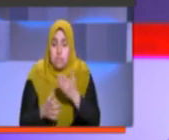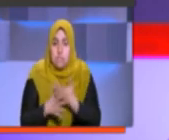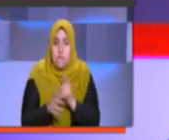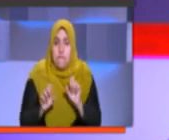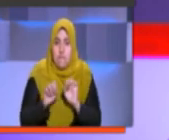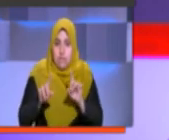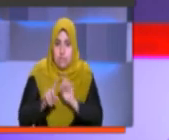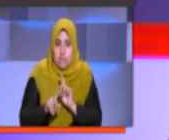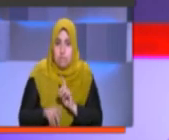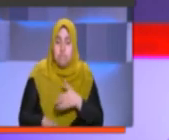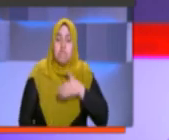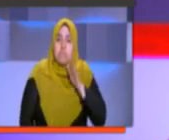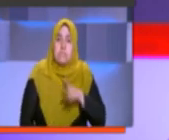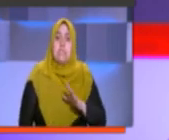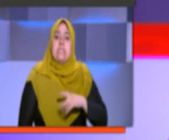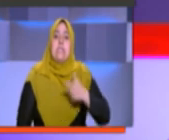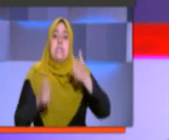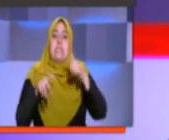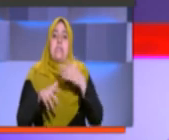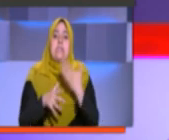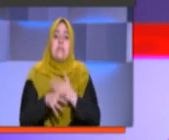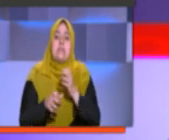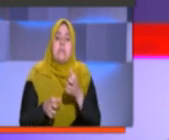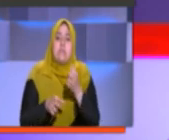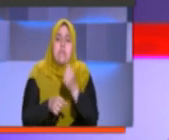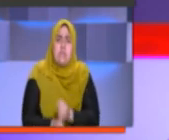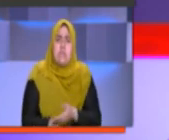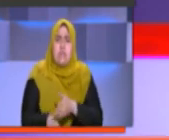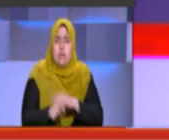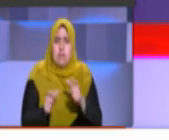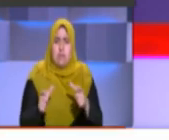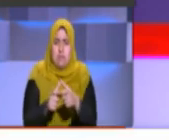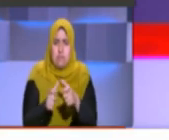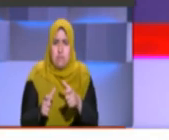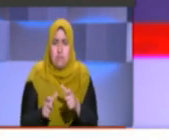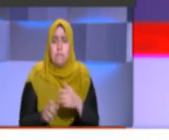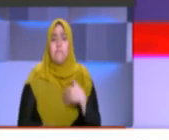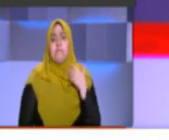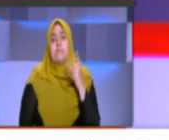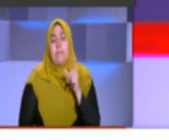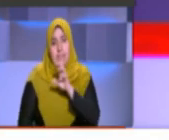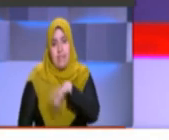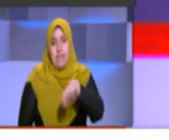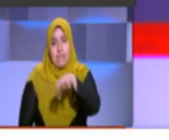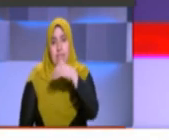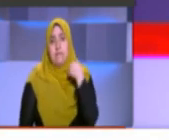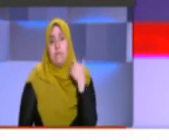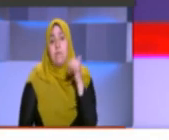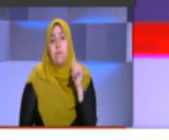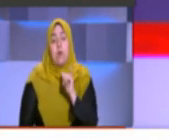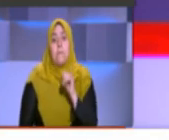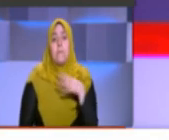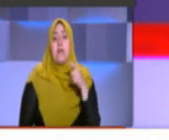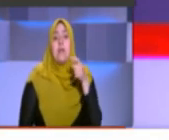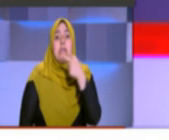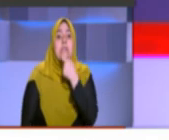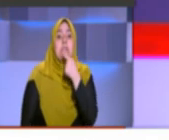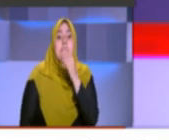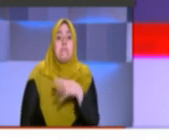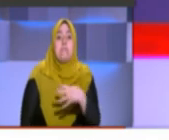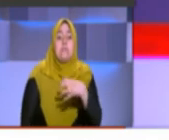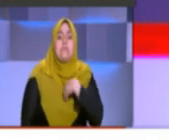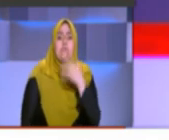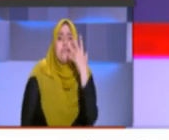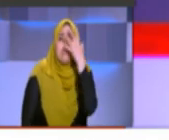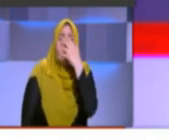الفيروس، استطاعت الدولة التخفيف من القيود المفروضة. وصل عدد من الدول لتلك المرحلة الهامة، وعلى رأسها إيطاليا التي تأثرت